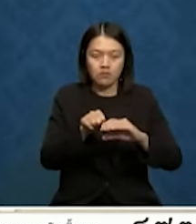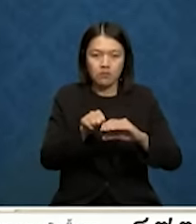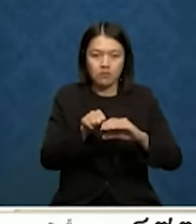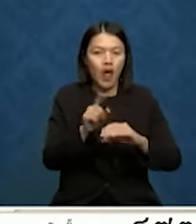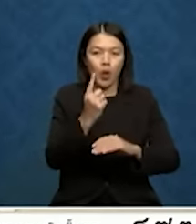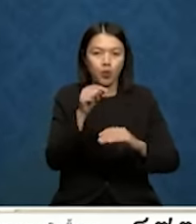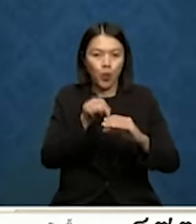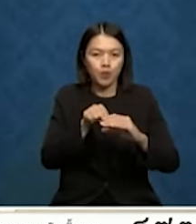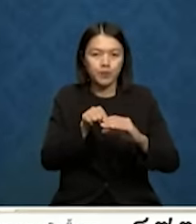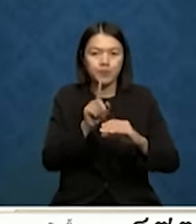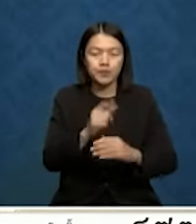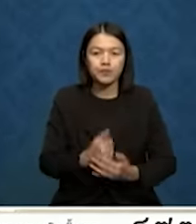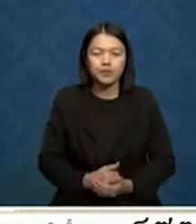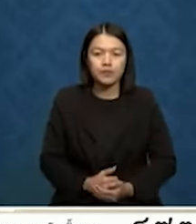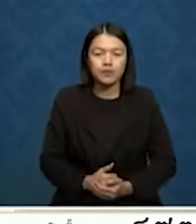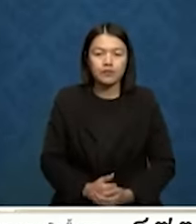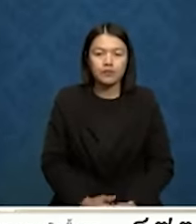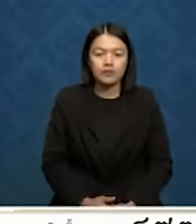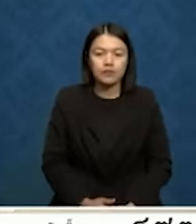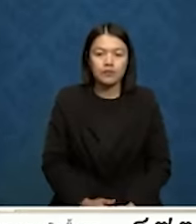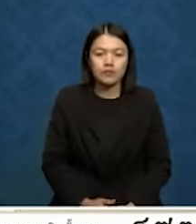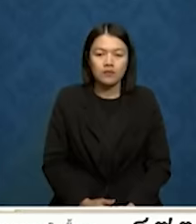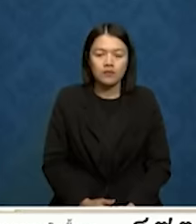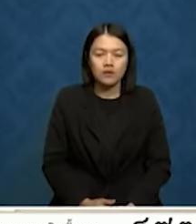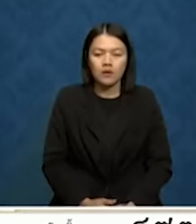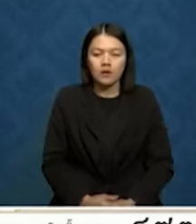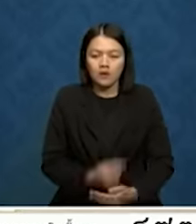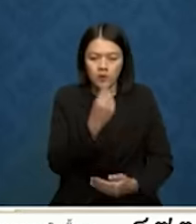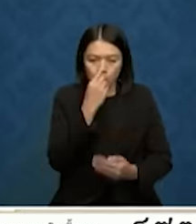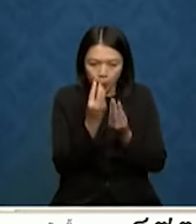างเดียวนะครับแล้วก็เมื่อผลจำนวนรับรอง